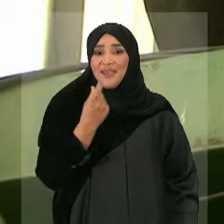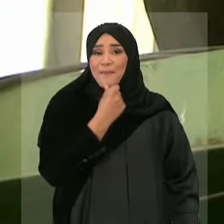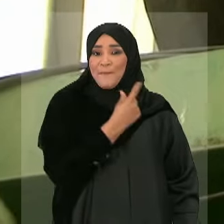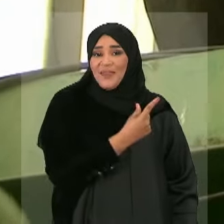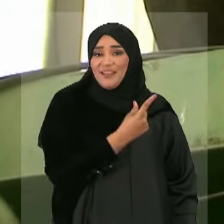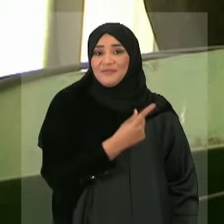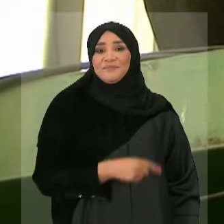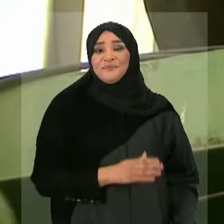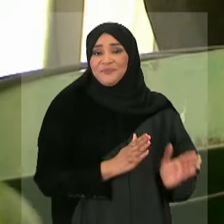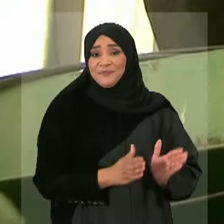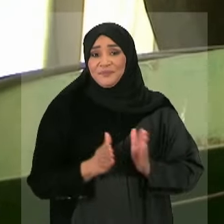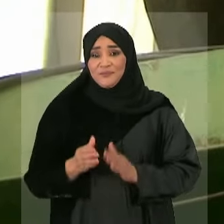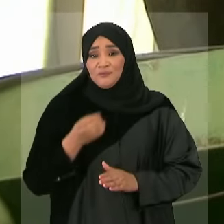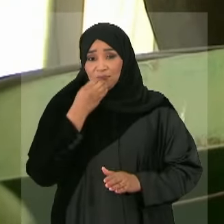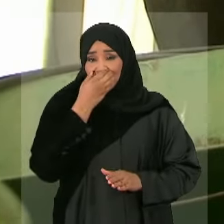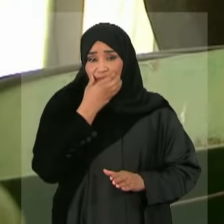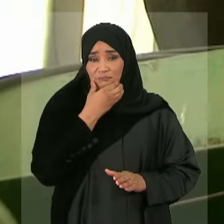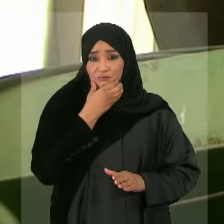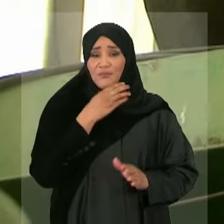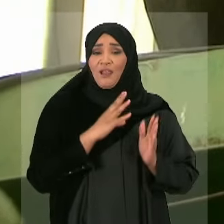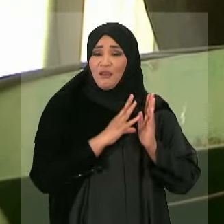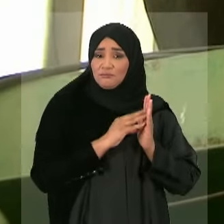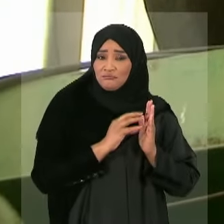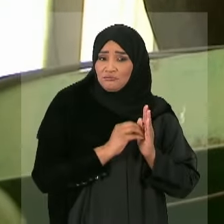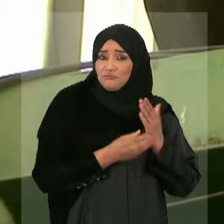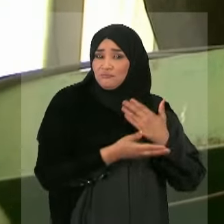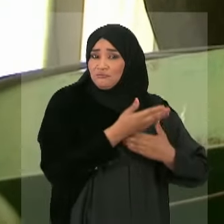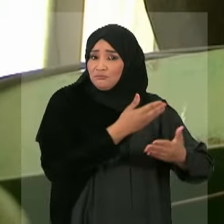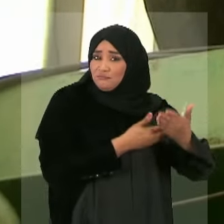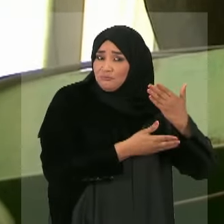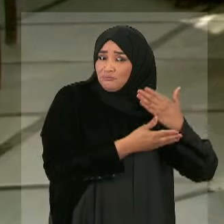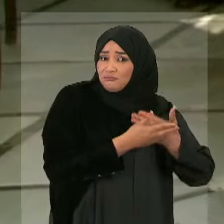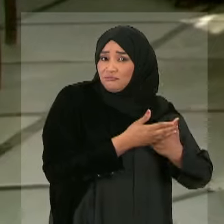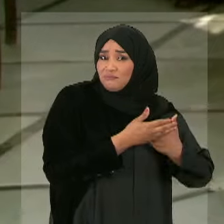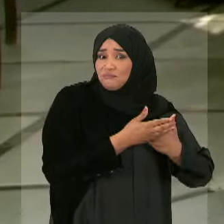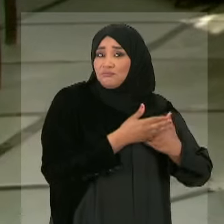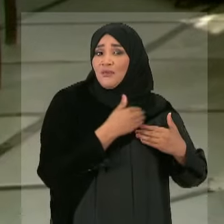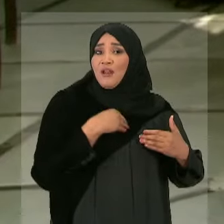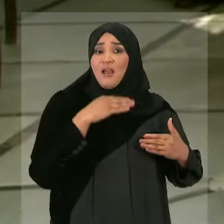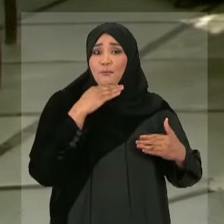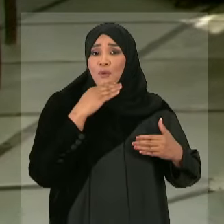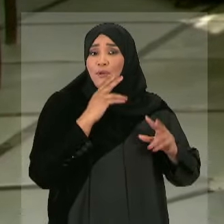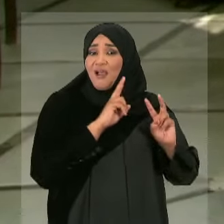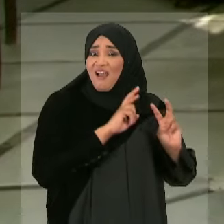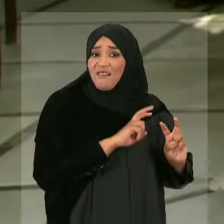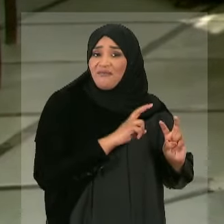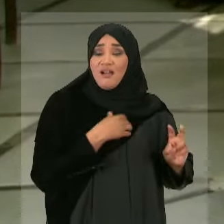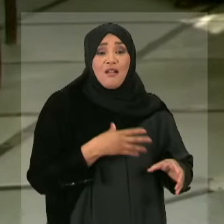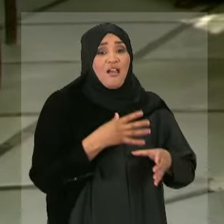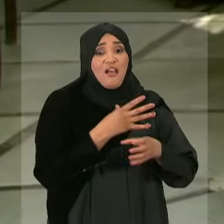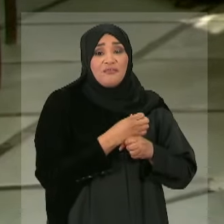كل هذا التراث اللي خلفه أبي، كل هذا أنا محتفظ فيه. ليش؟ لاحتفاظي في